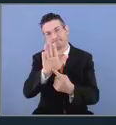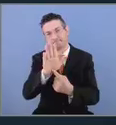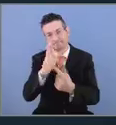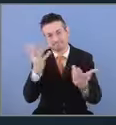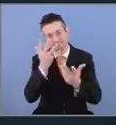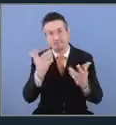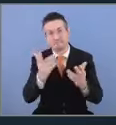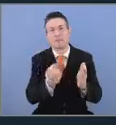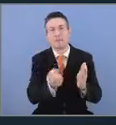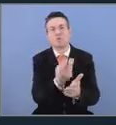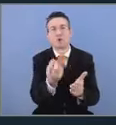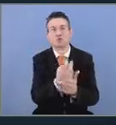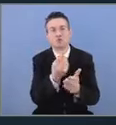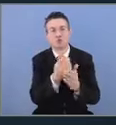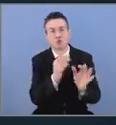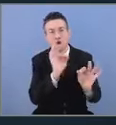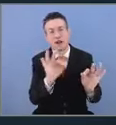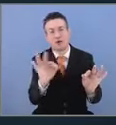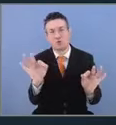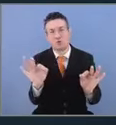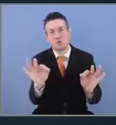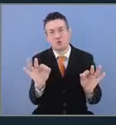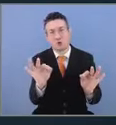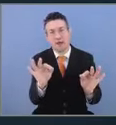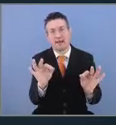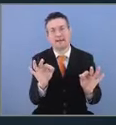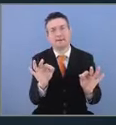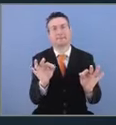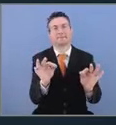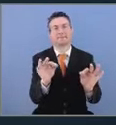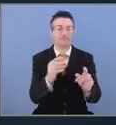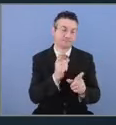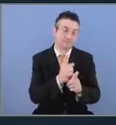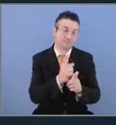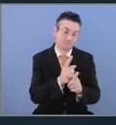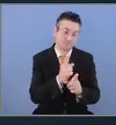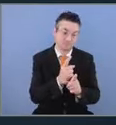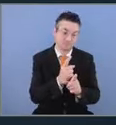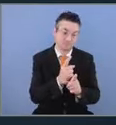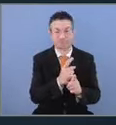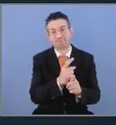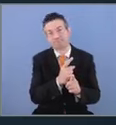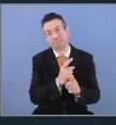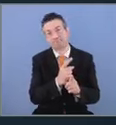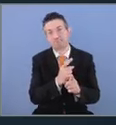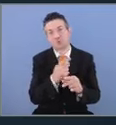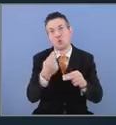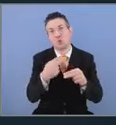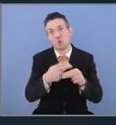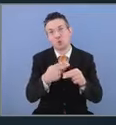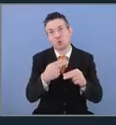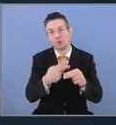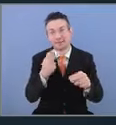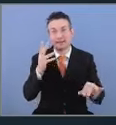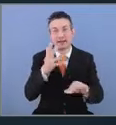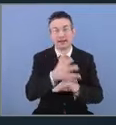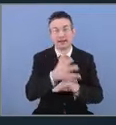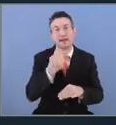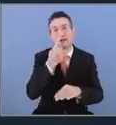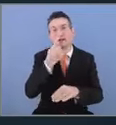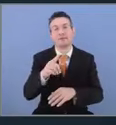sulle quali sarebbe utile, diciamo, agire: il distretto della patata